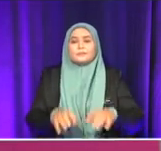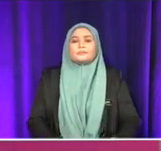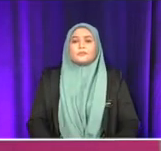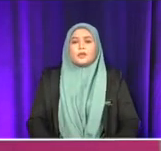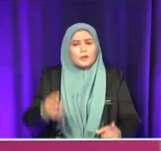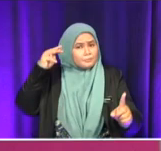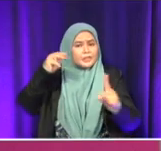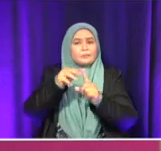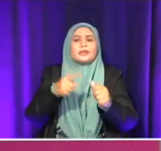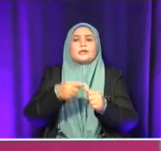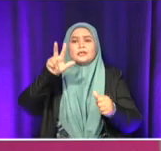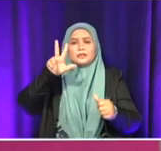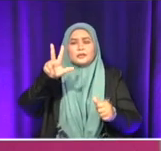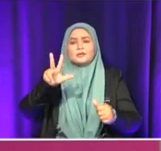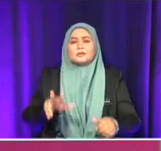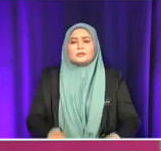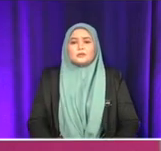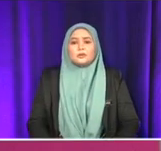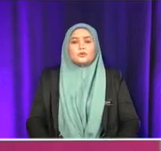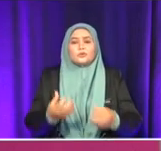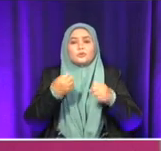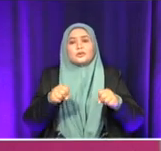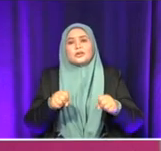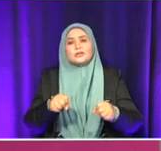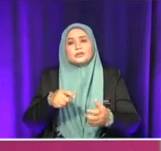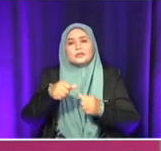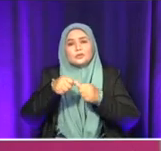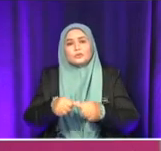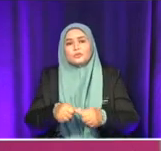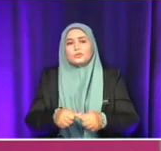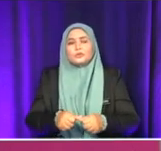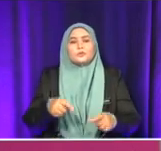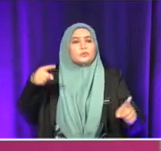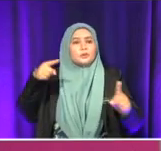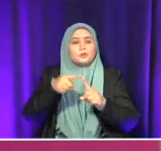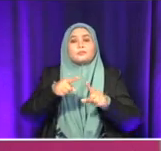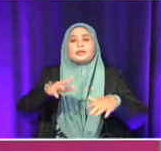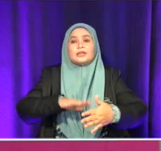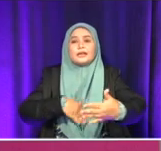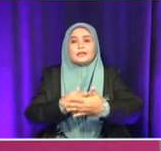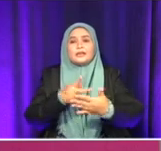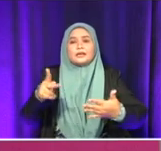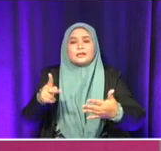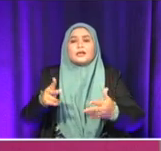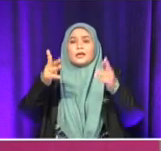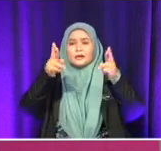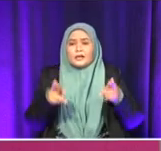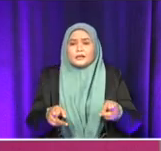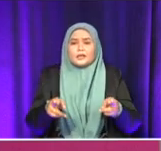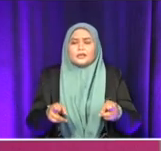yang ketiga adalah sudah tentulah mestilah bertujuan untuk melahirkan rakyat